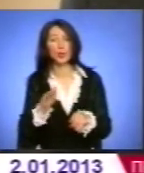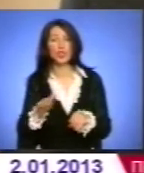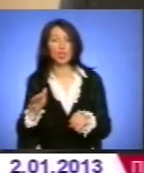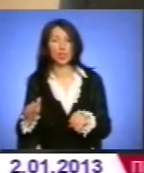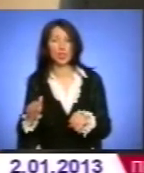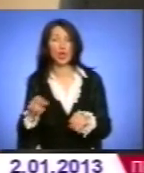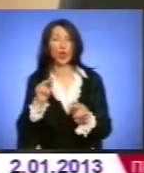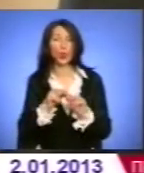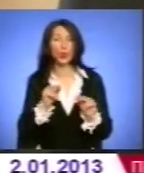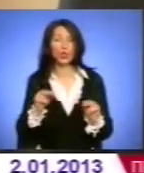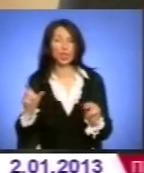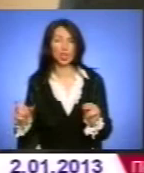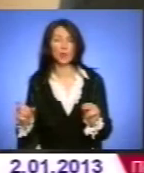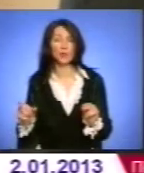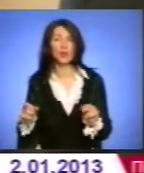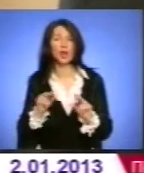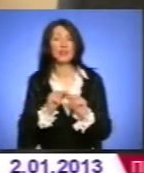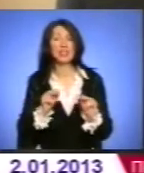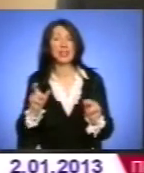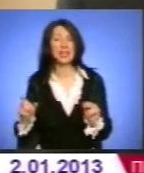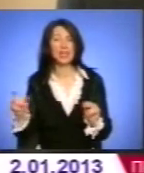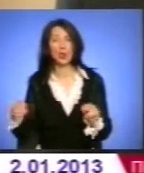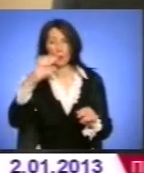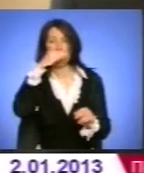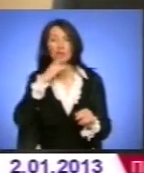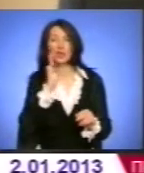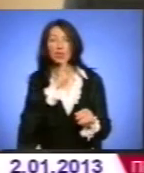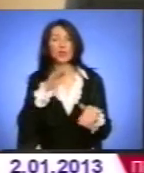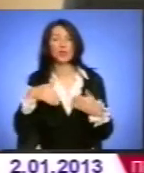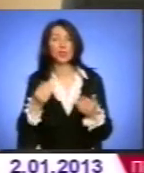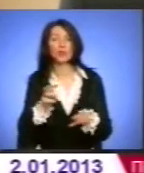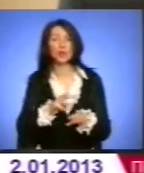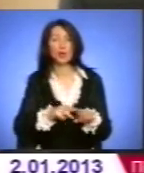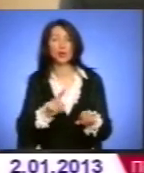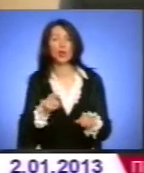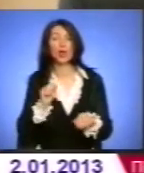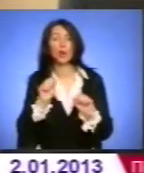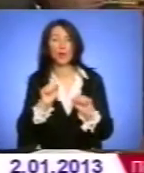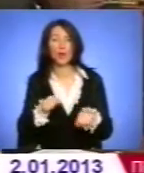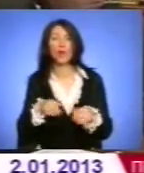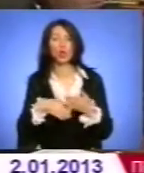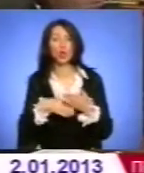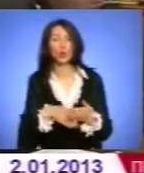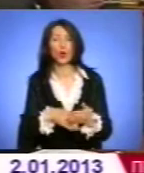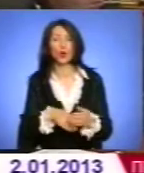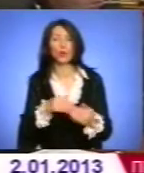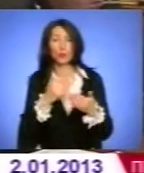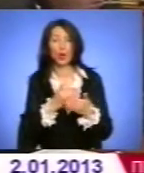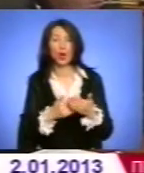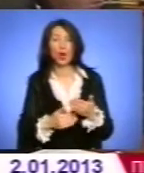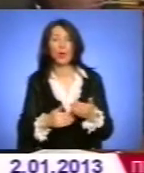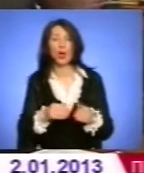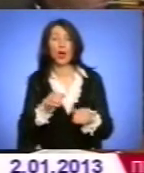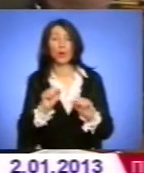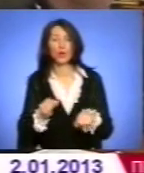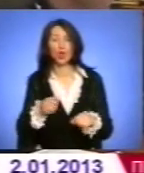діти, учні, вчителі, батьки зверталися в міліцію за правовою допомогою. Програма правової освіти діє